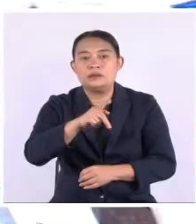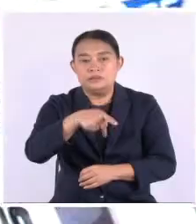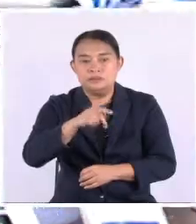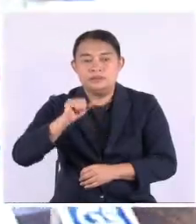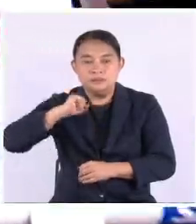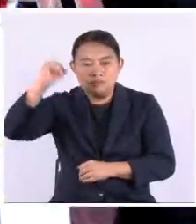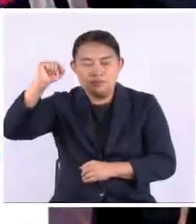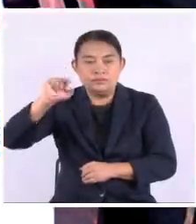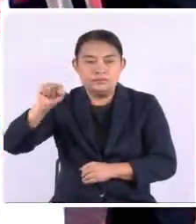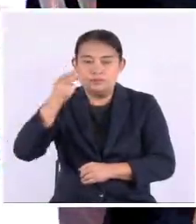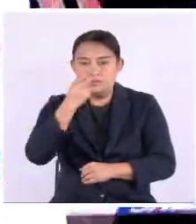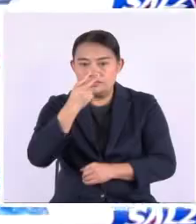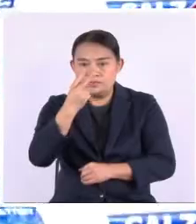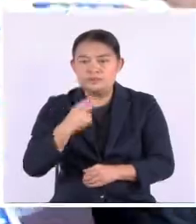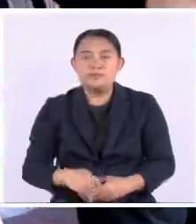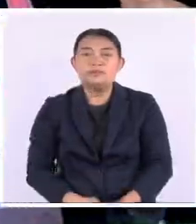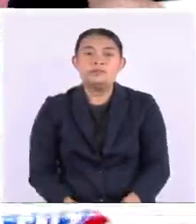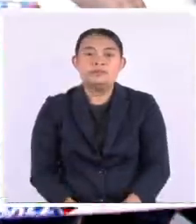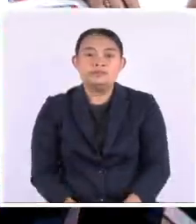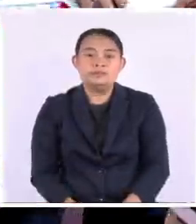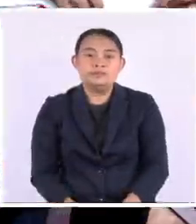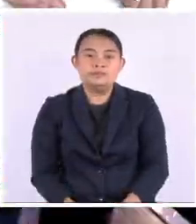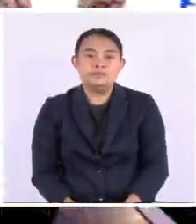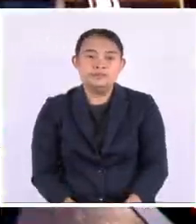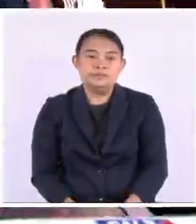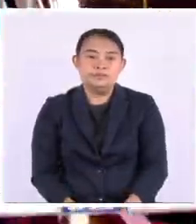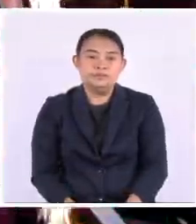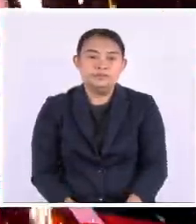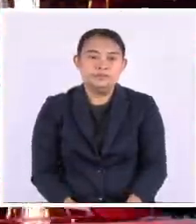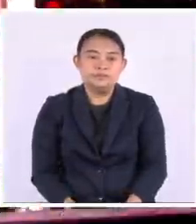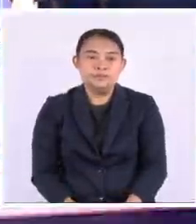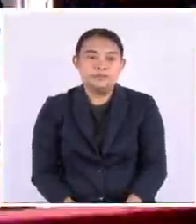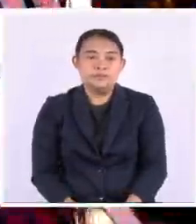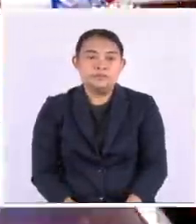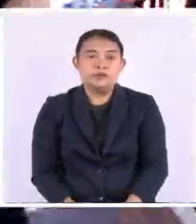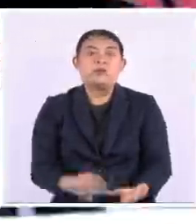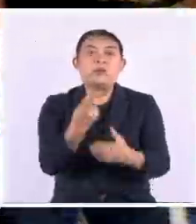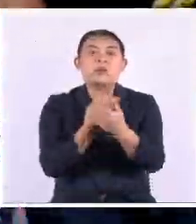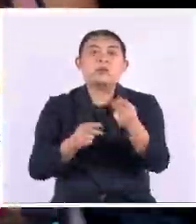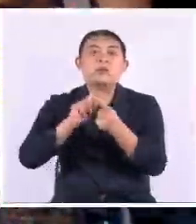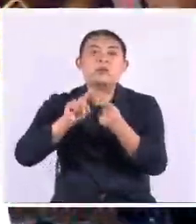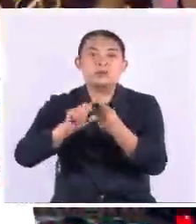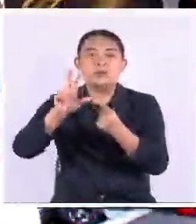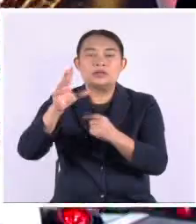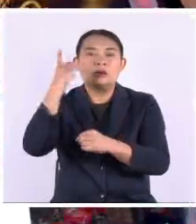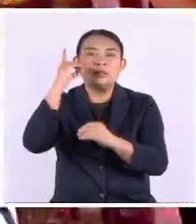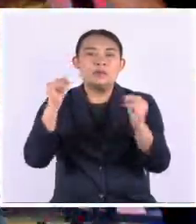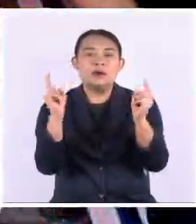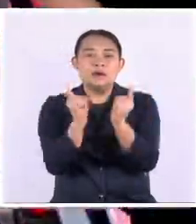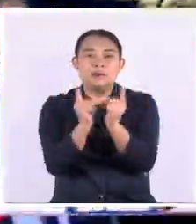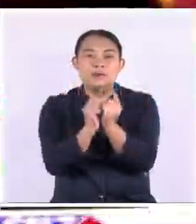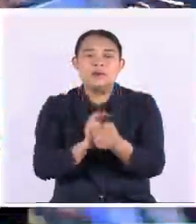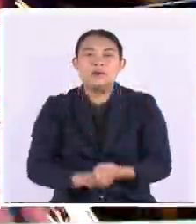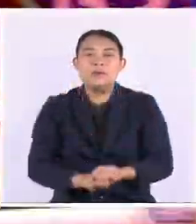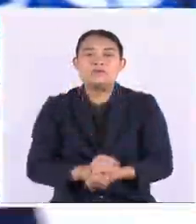ครับที่สุดเก็บไอเทมพิเศษได้มาเช็คแบตเตอร์รี่กู้ที่ 3เมื่อวานนี้ครับเป็นการเจอกันระหว่างผลิต